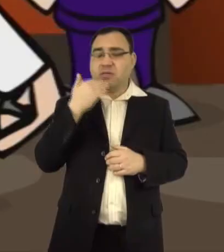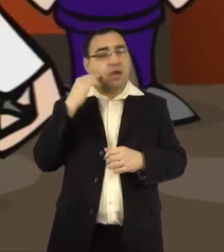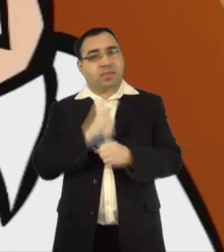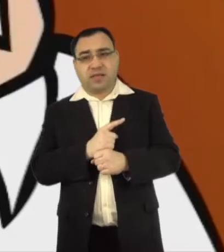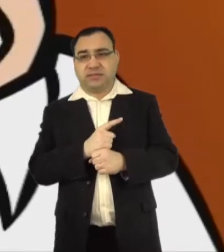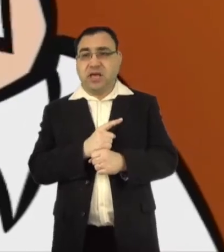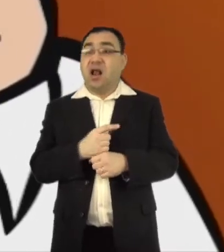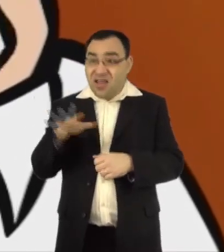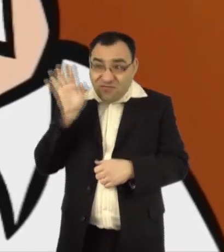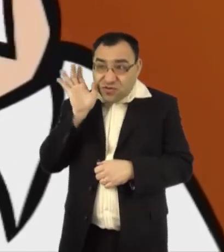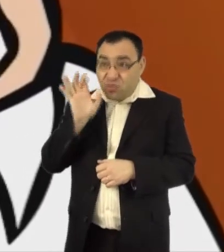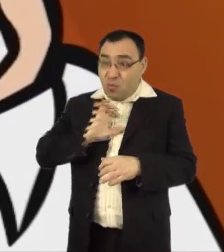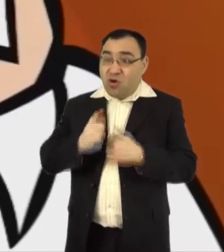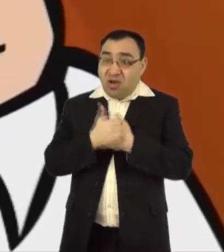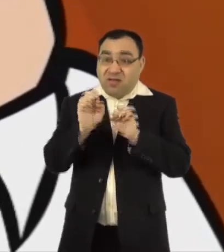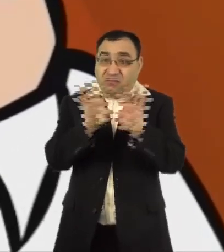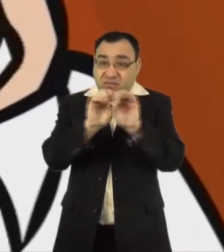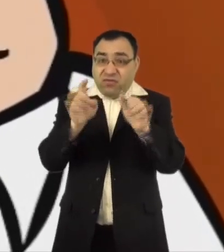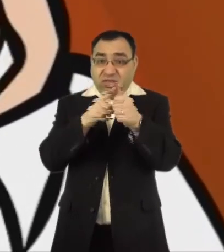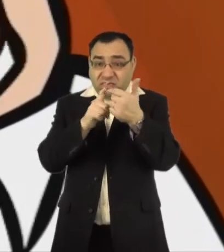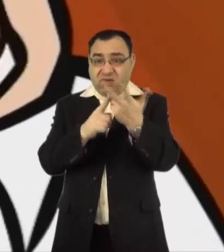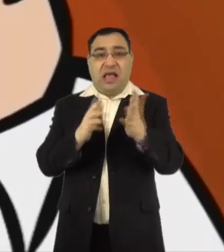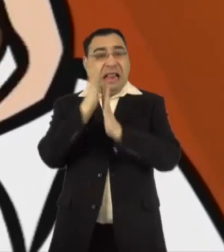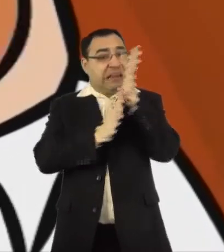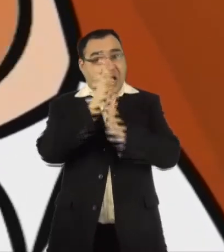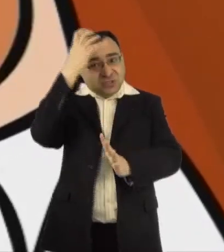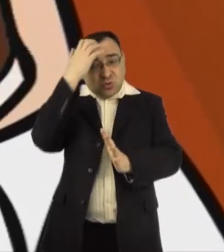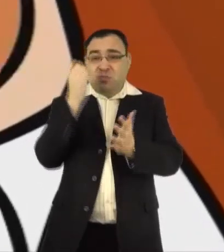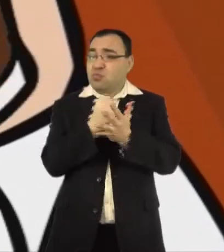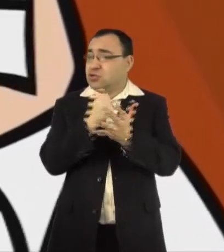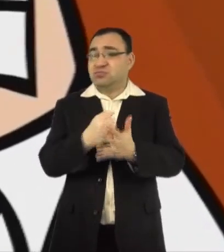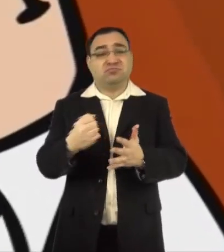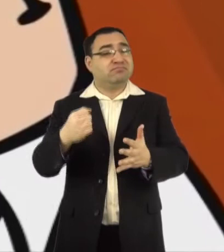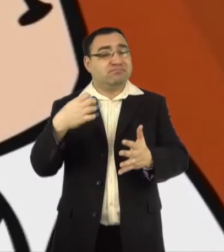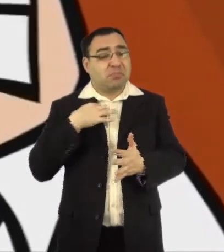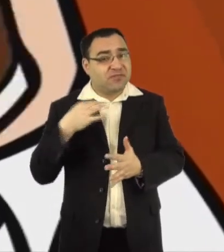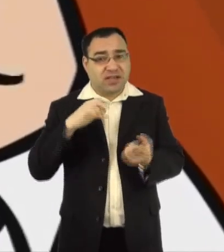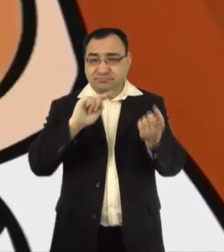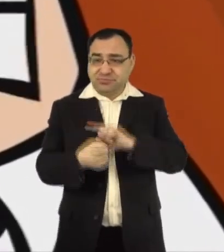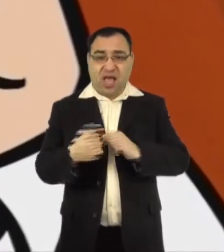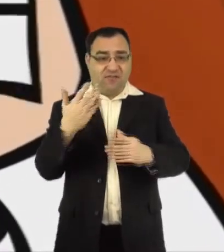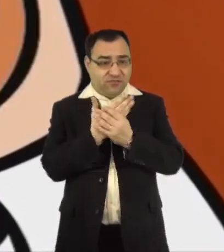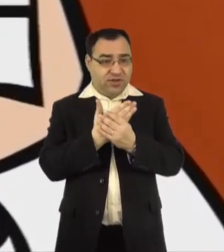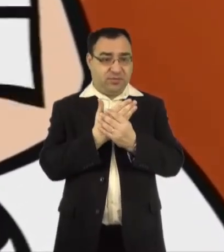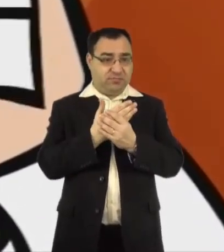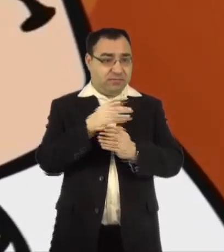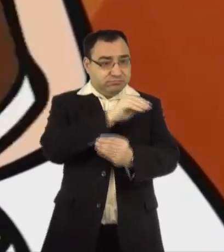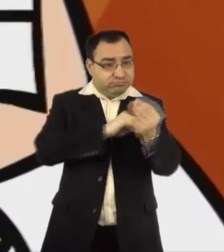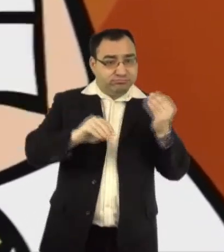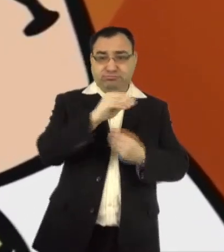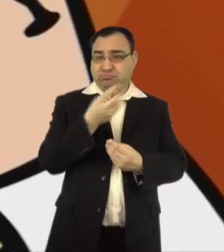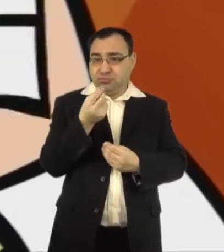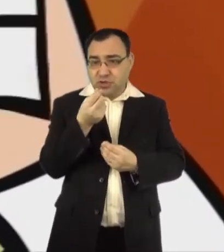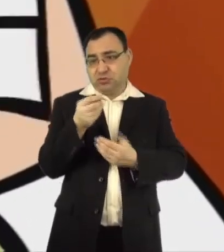podjął decyzji. Ale czy wysłuchał naszych argumentów? Lasy królewskie należy sprywatyzować, a firmy, które zrobią biznes na